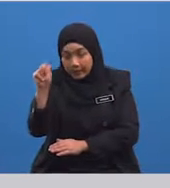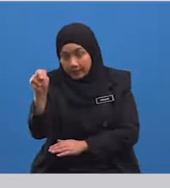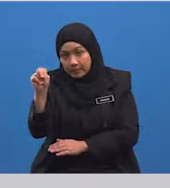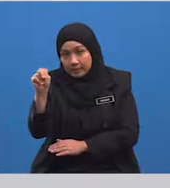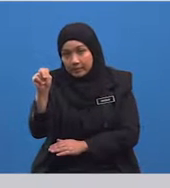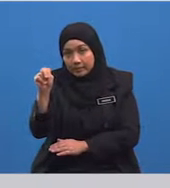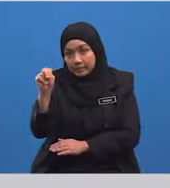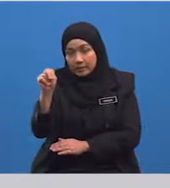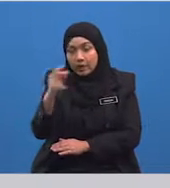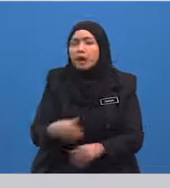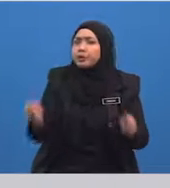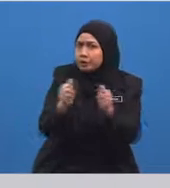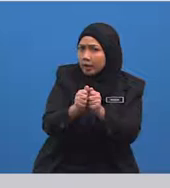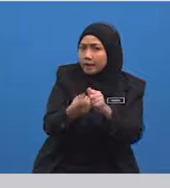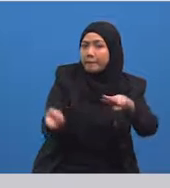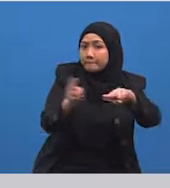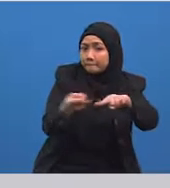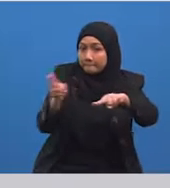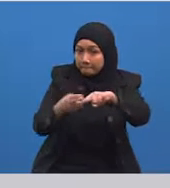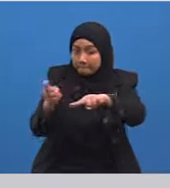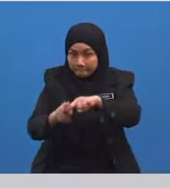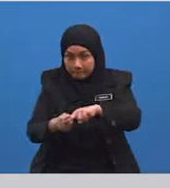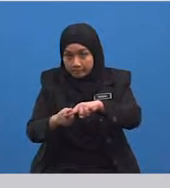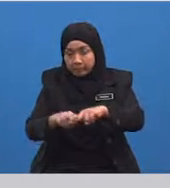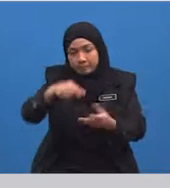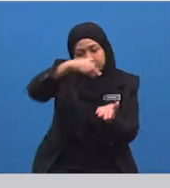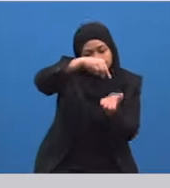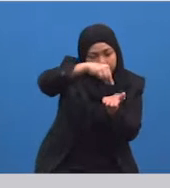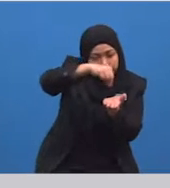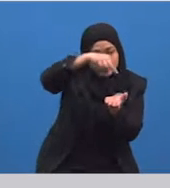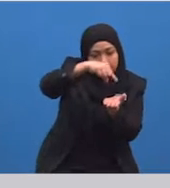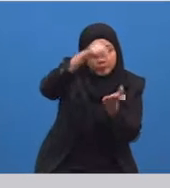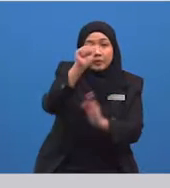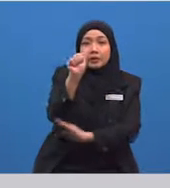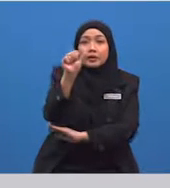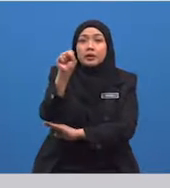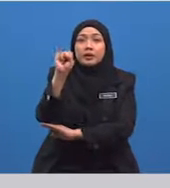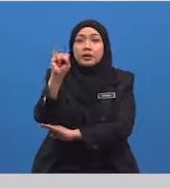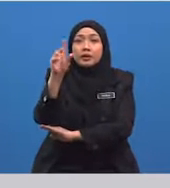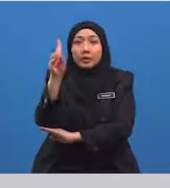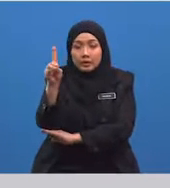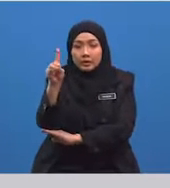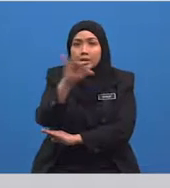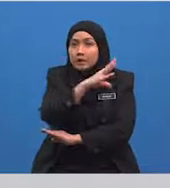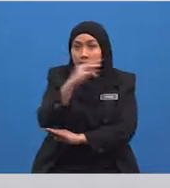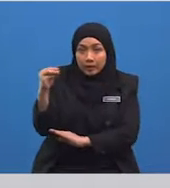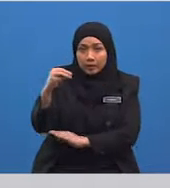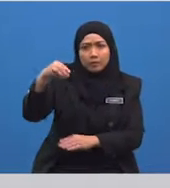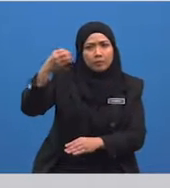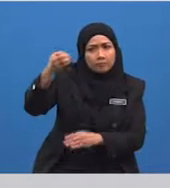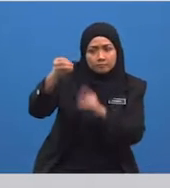dengan menambahkan titisan asid ke dalamnya dan menggoncangkan campuran